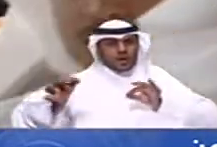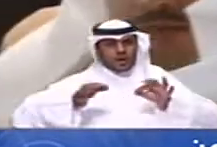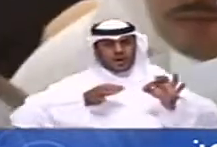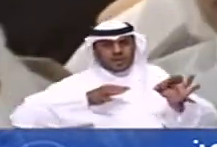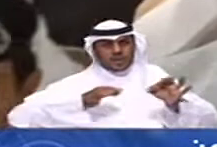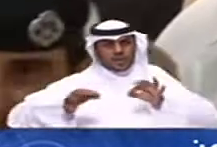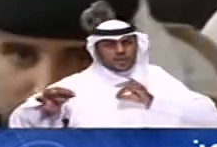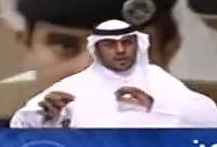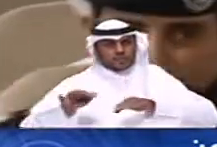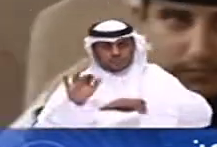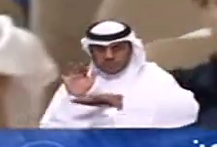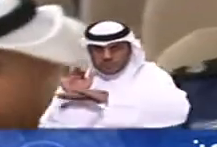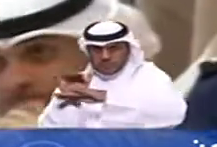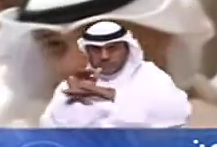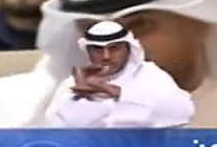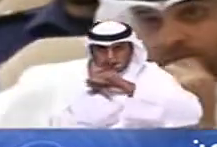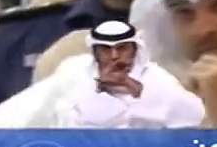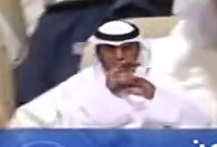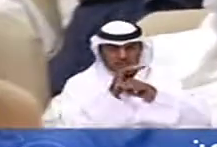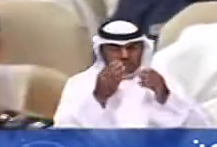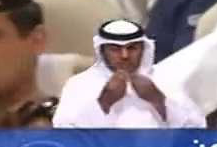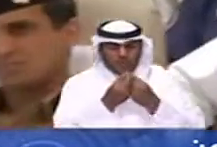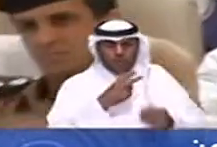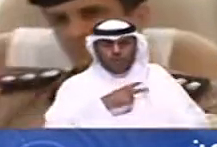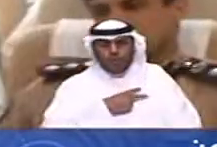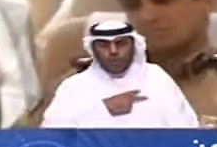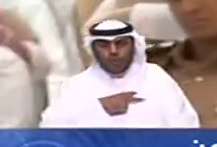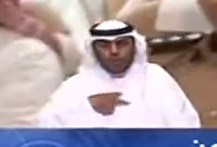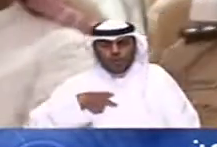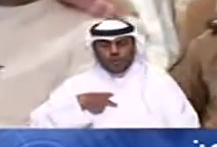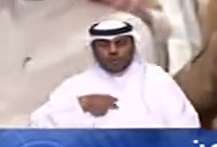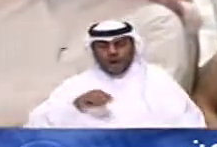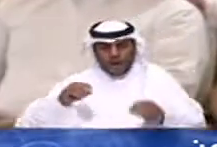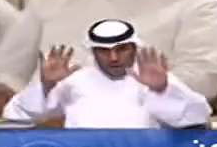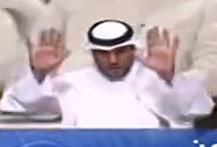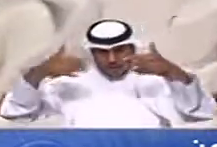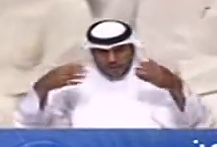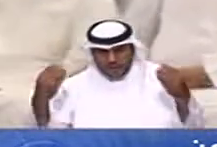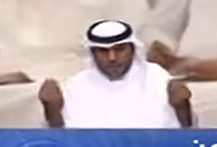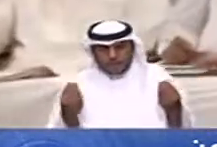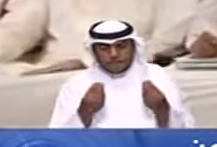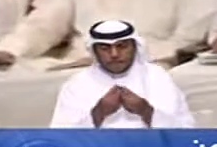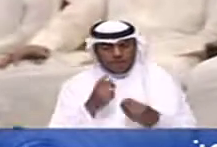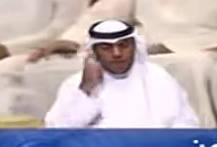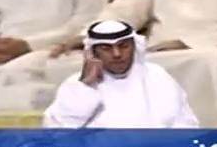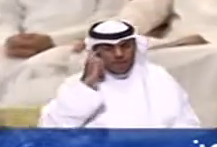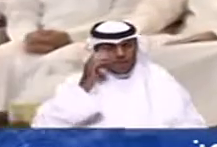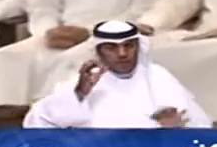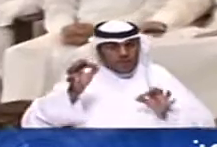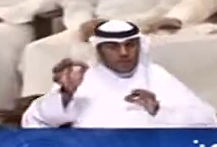مع القطاعات الحكومية. واليوم تأتي هذه الورشة بخطة التنمية السنوية